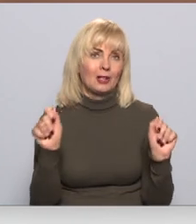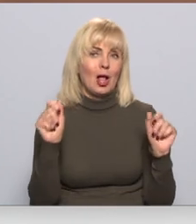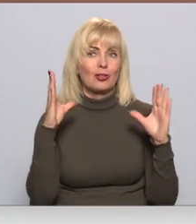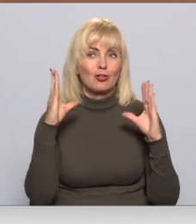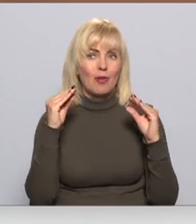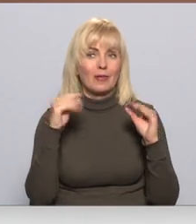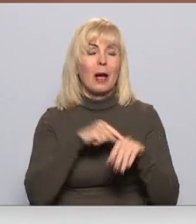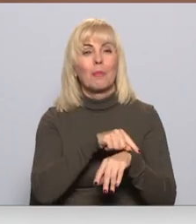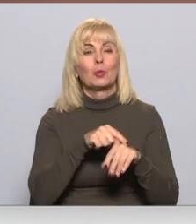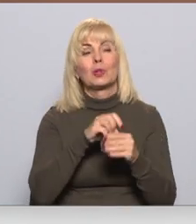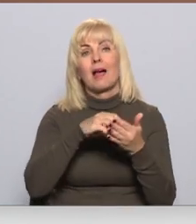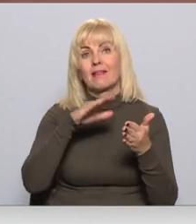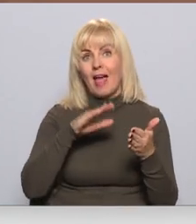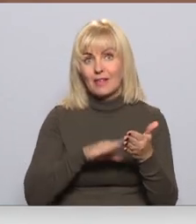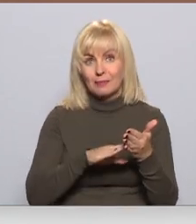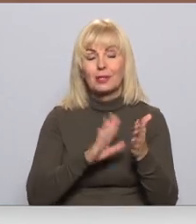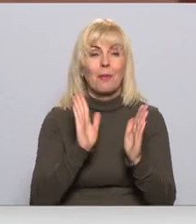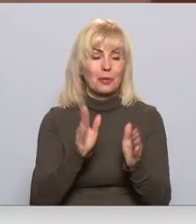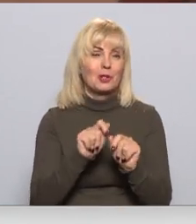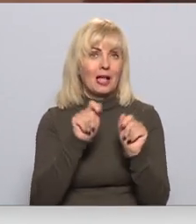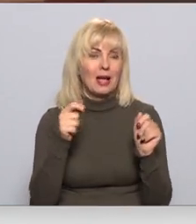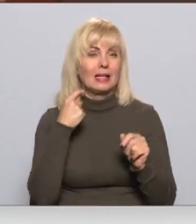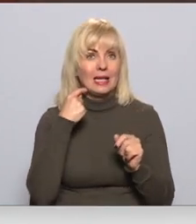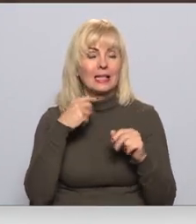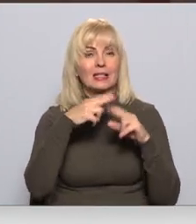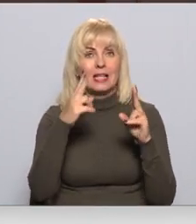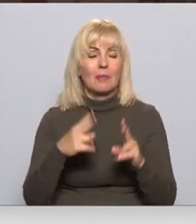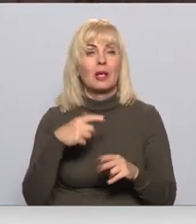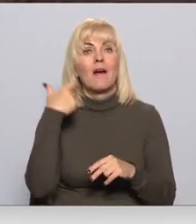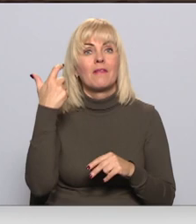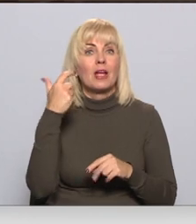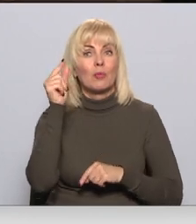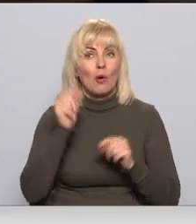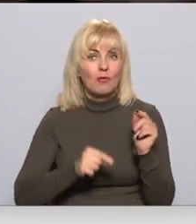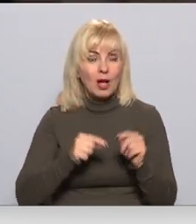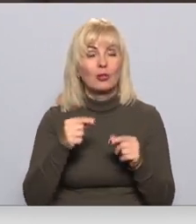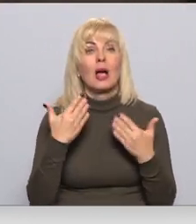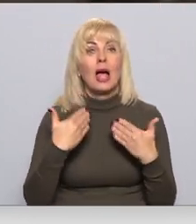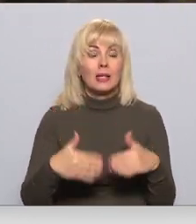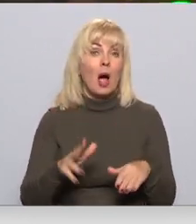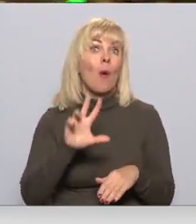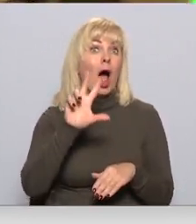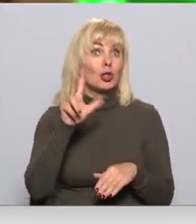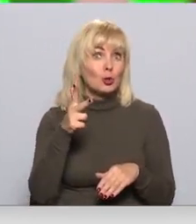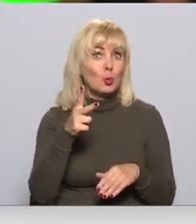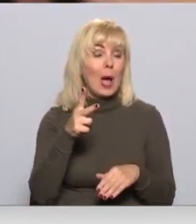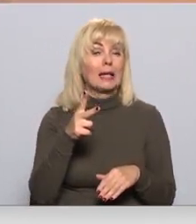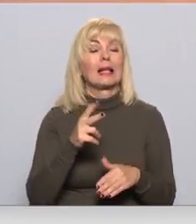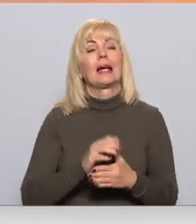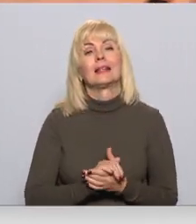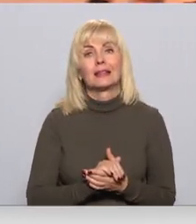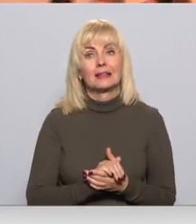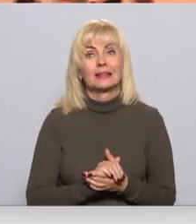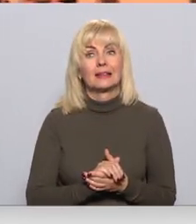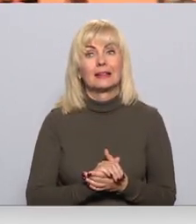šovakar 19:00 tiks atklāts Rīgas starptautiskais filmu festivāls jau, pasoties pēc kārtas.